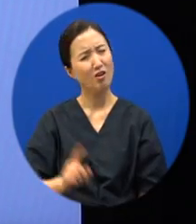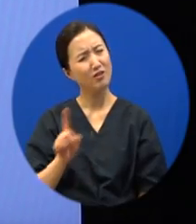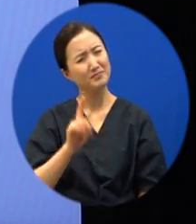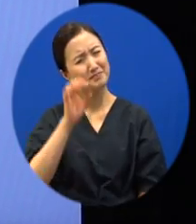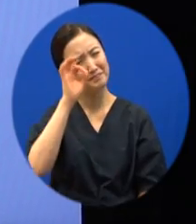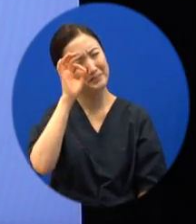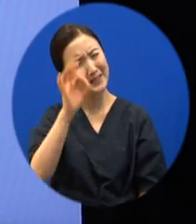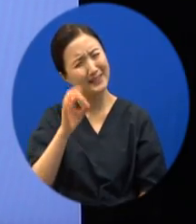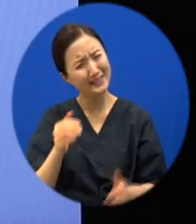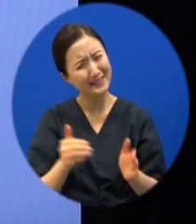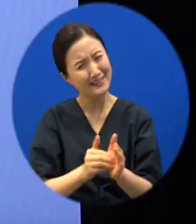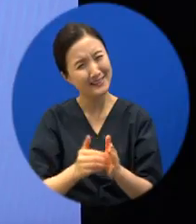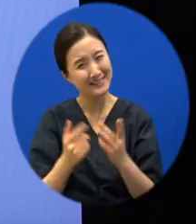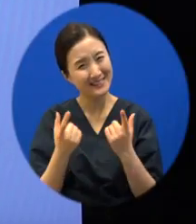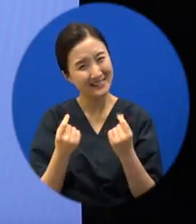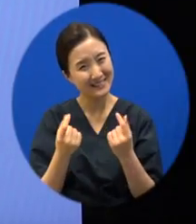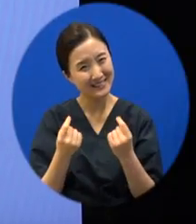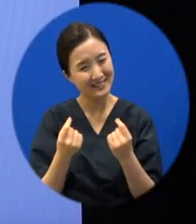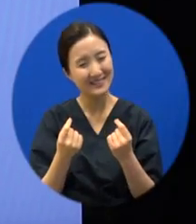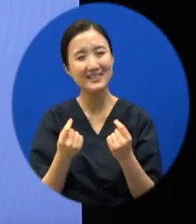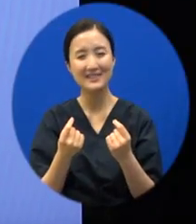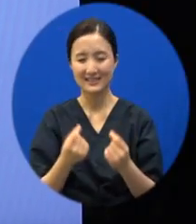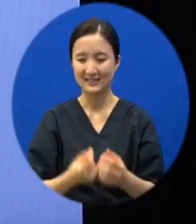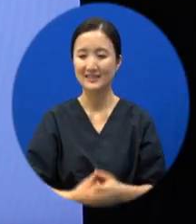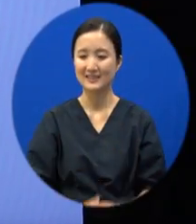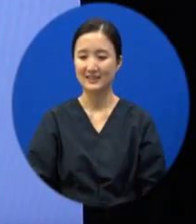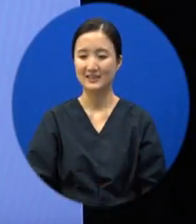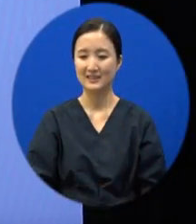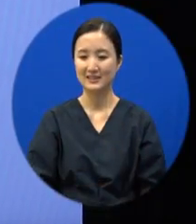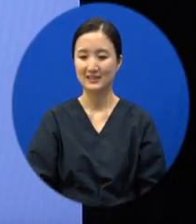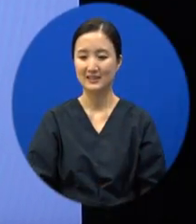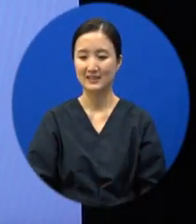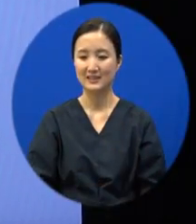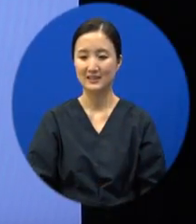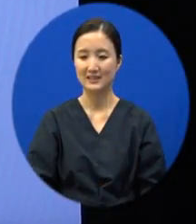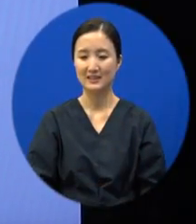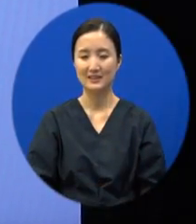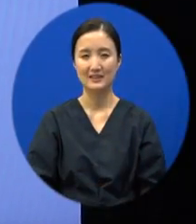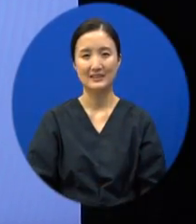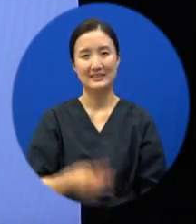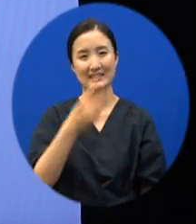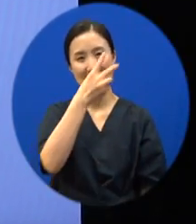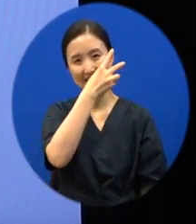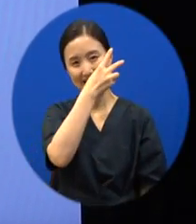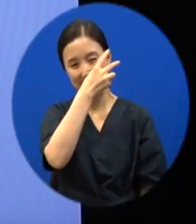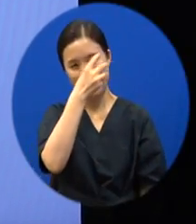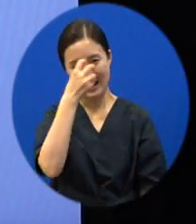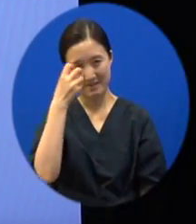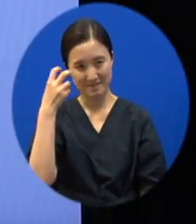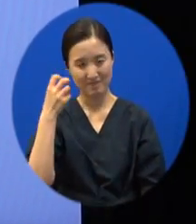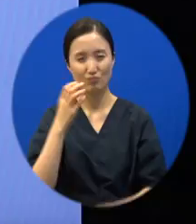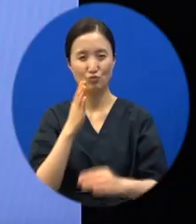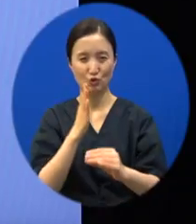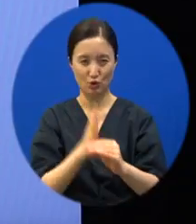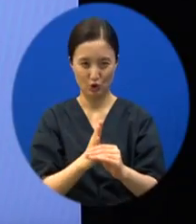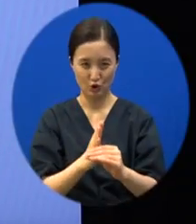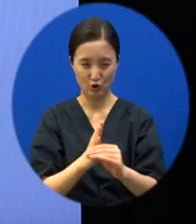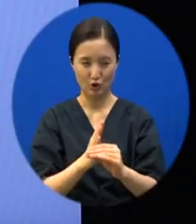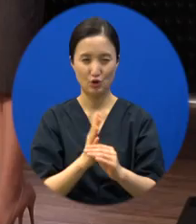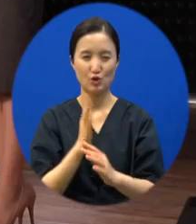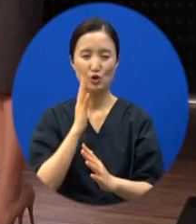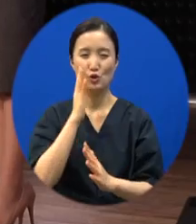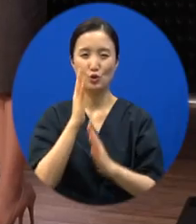어딘가 봤던 그녀인데, 네. 잠자는 숲속의 공주예요.